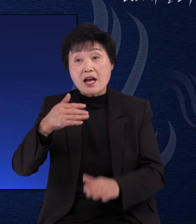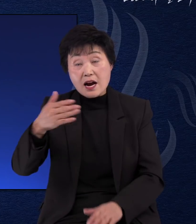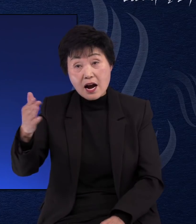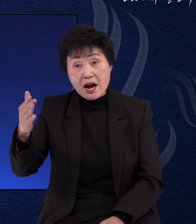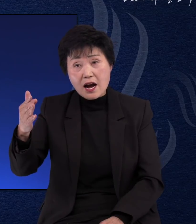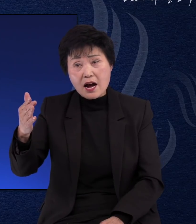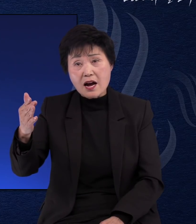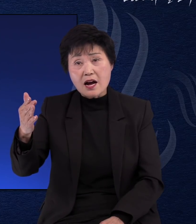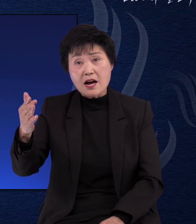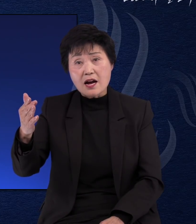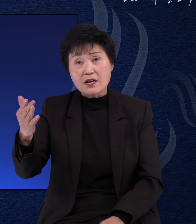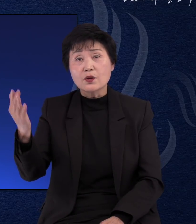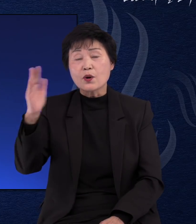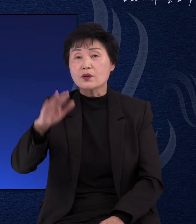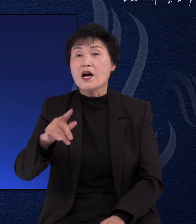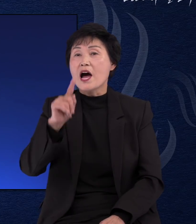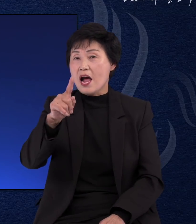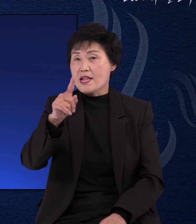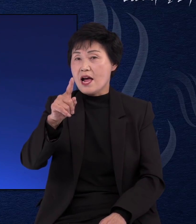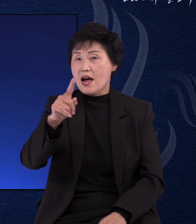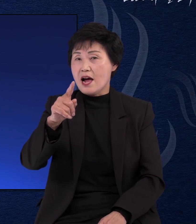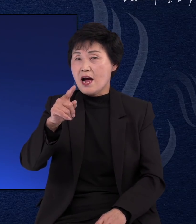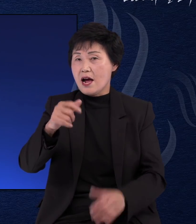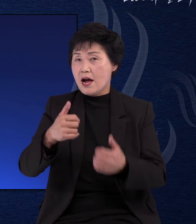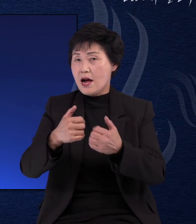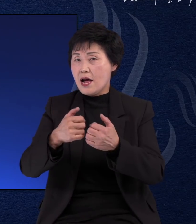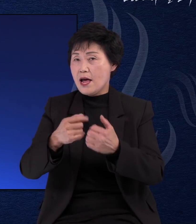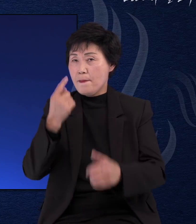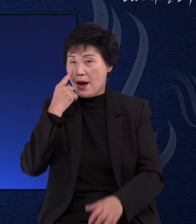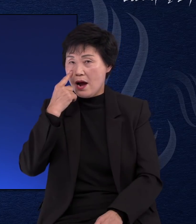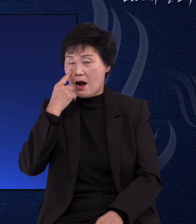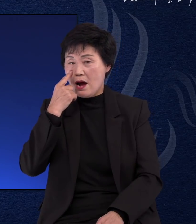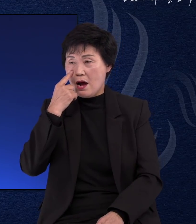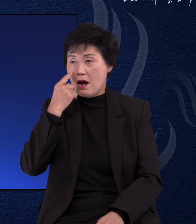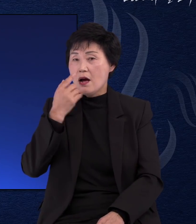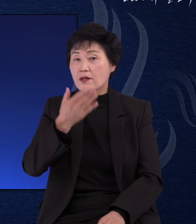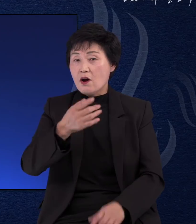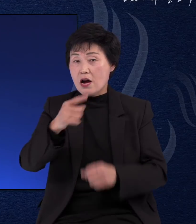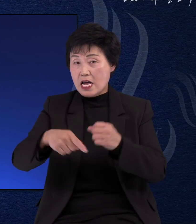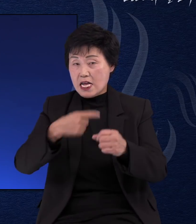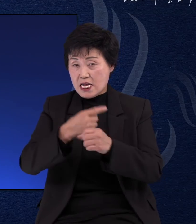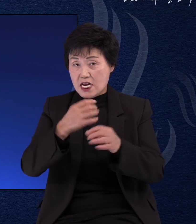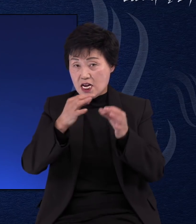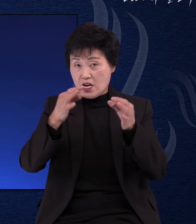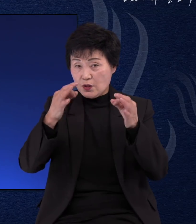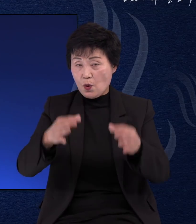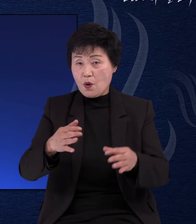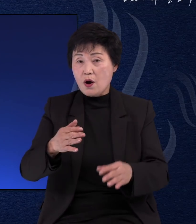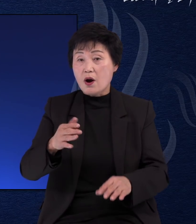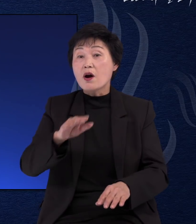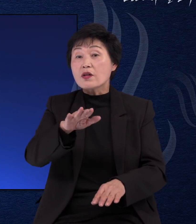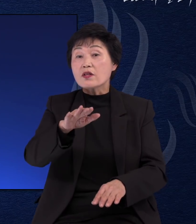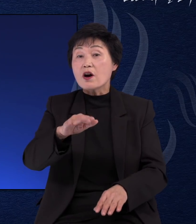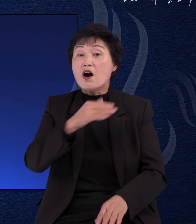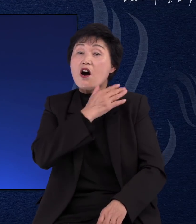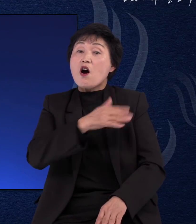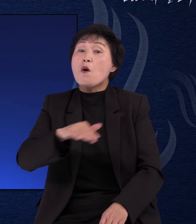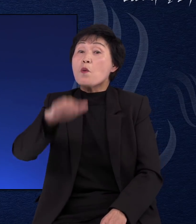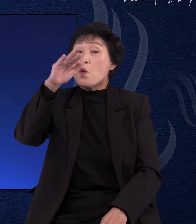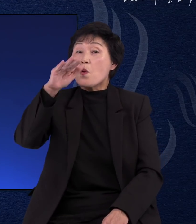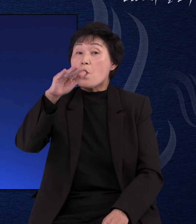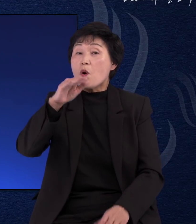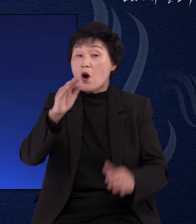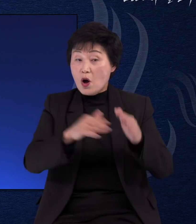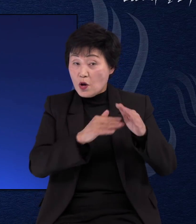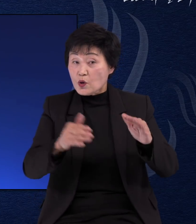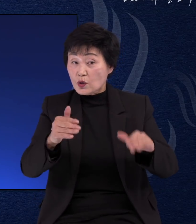너를 보내든지 말든지 하자. 뭔데요? 너 1년 동안 나한테 너 수준 높고 성도 수준 낮다고 그랬지. 주님은 내 기도 안